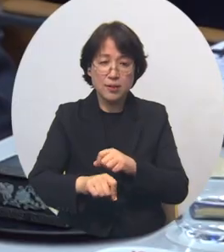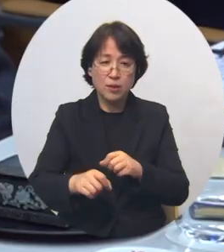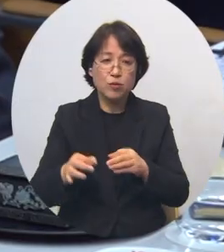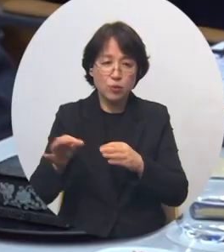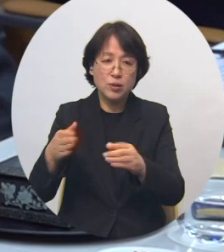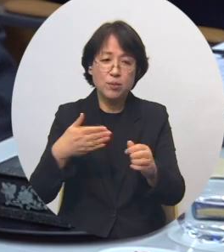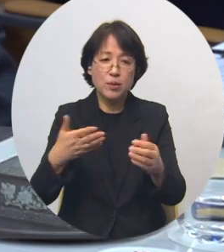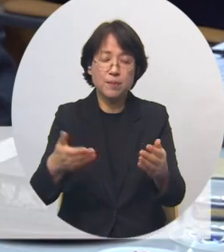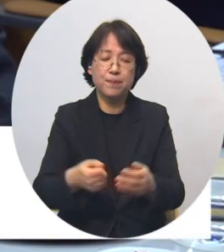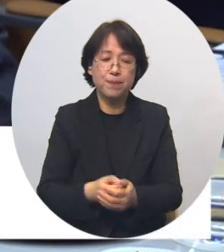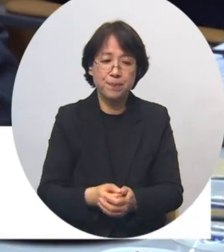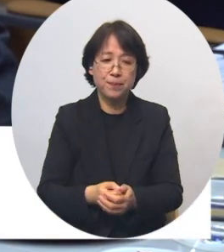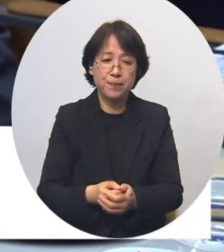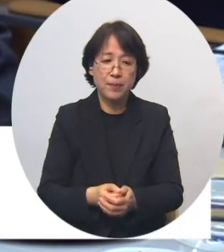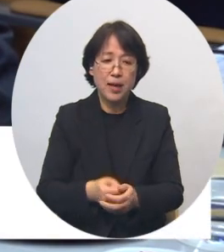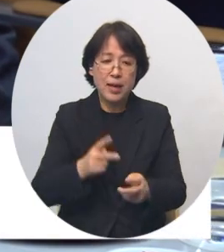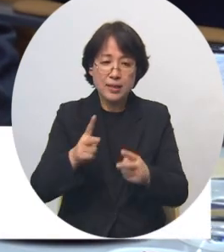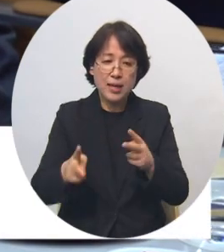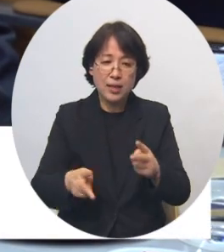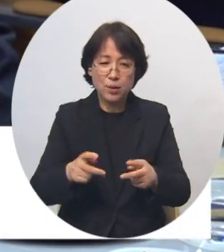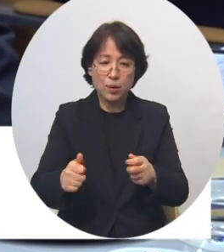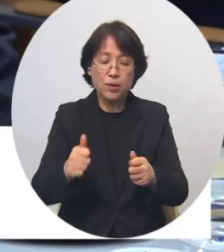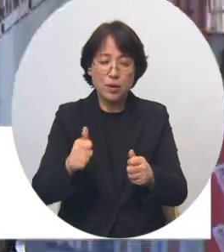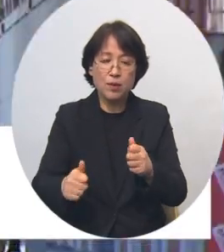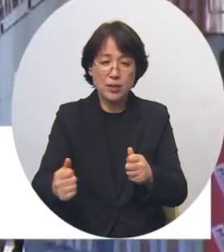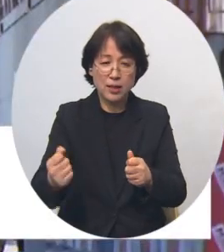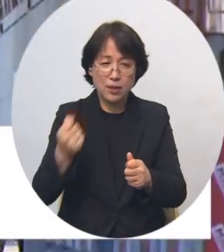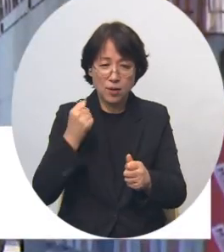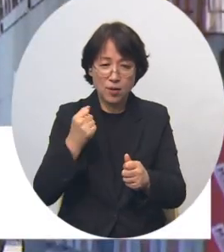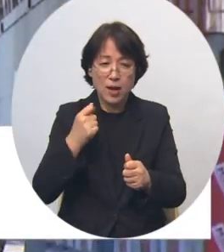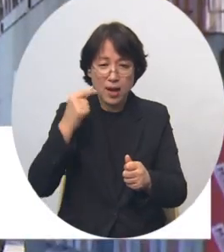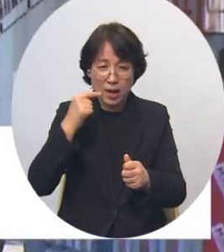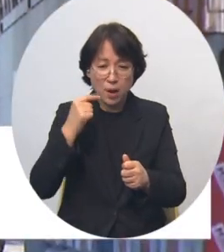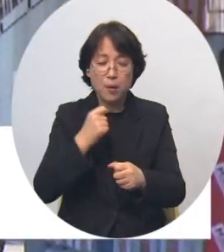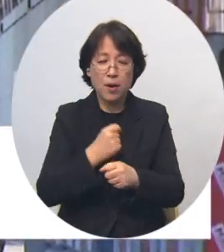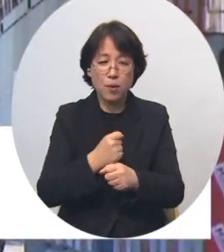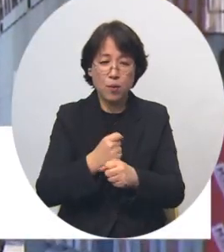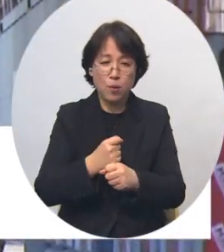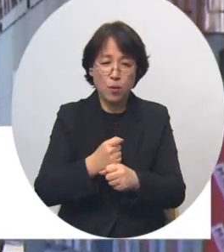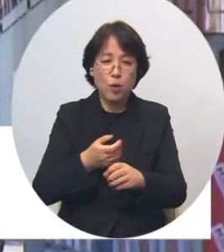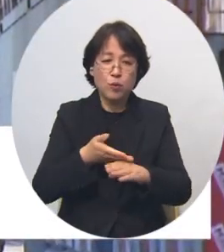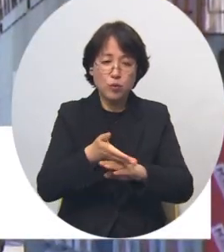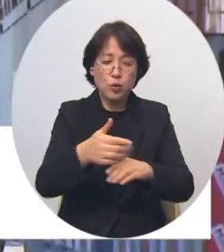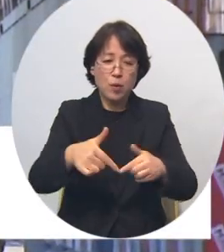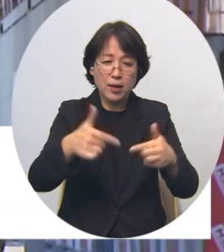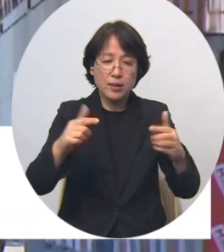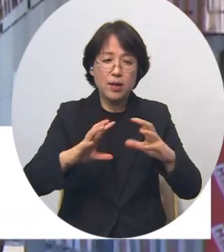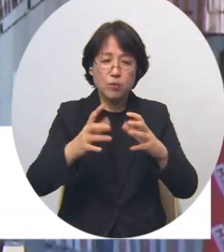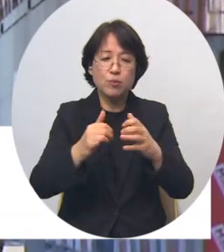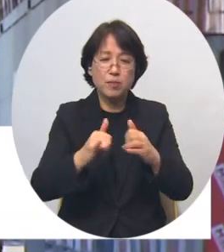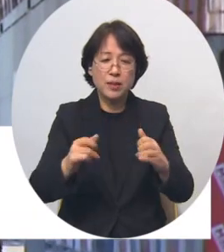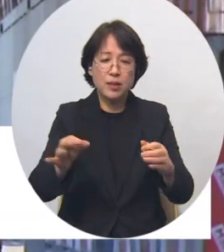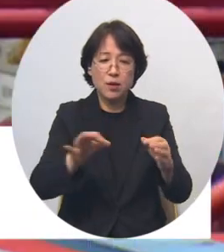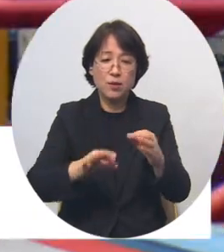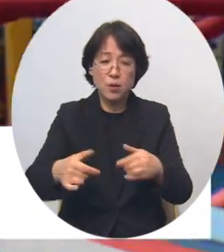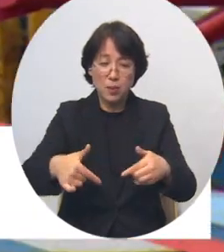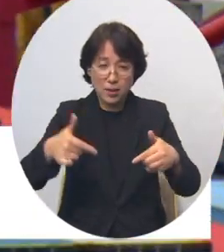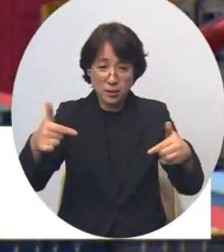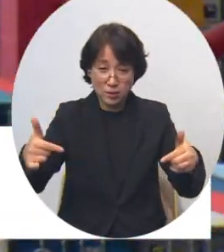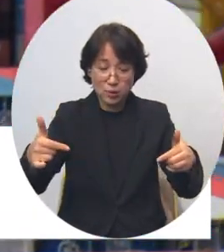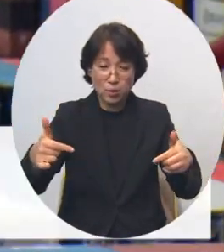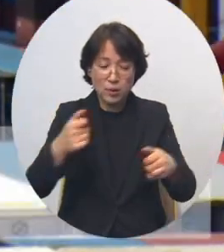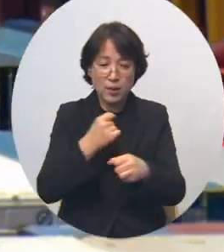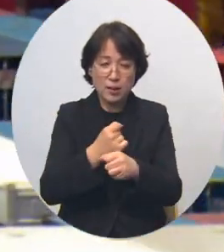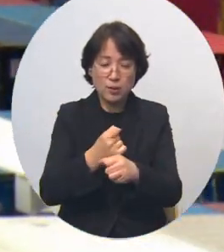경쟁력 강화를 차질 없이 추진하겠다며 이를 통해 수출 확대와 민생 경제가 활성화되도록 하겠다고 말했습니다. 정부는